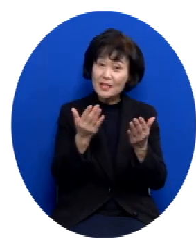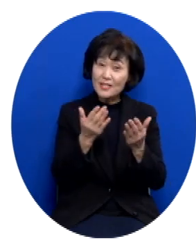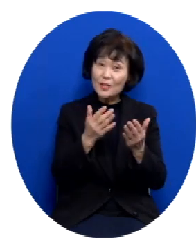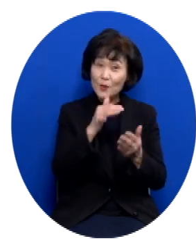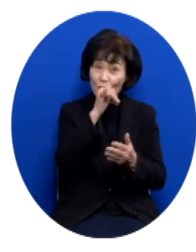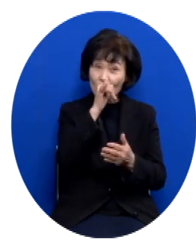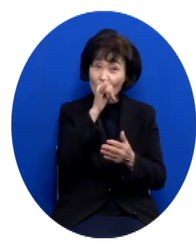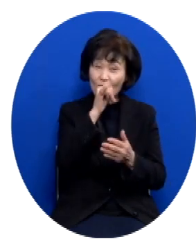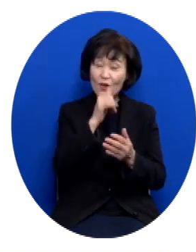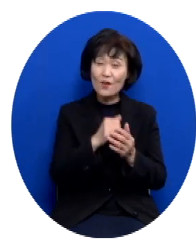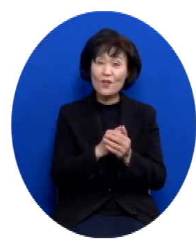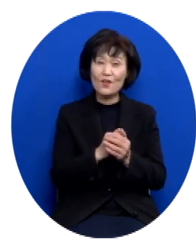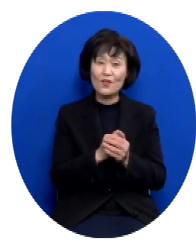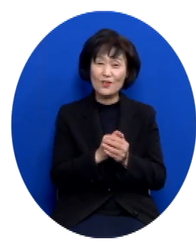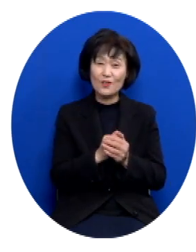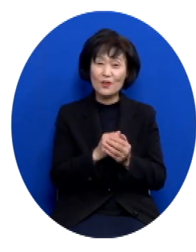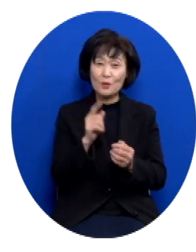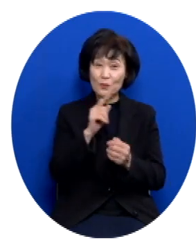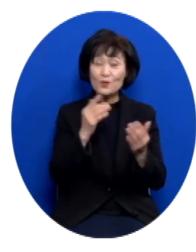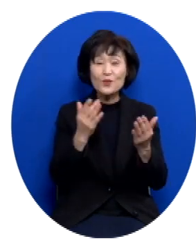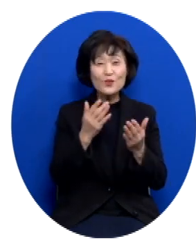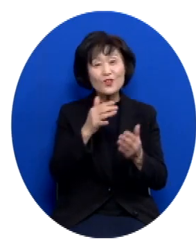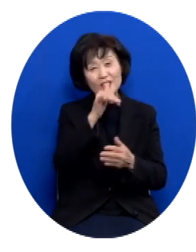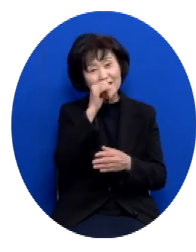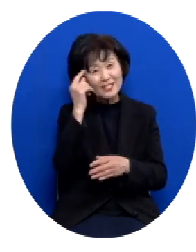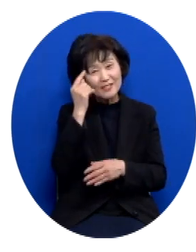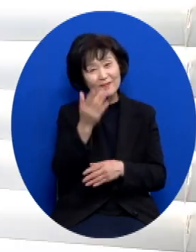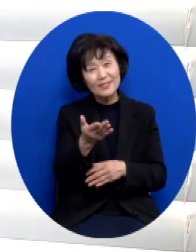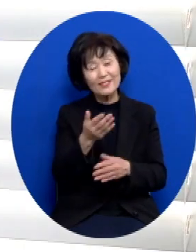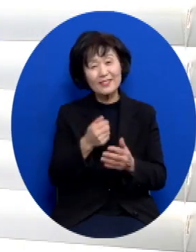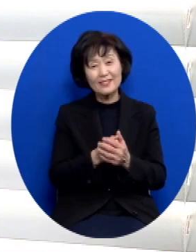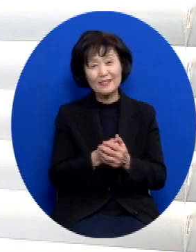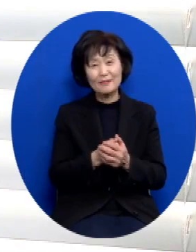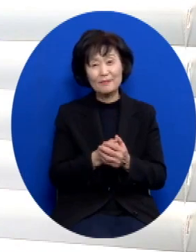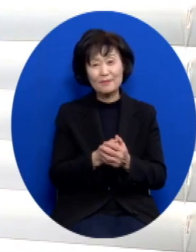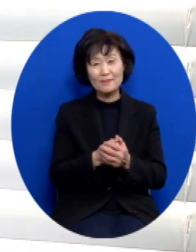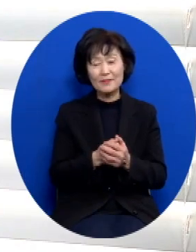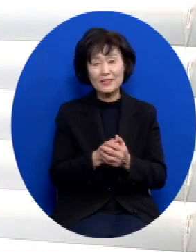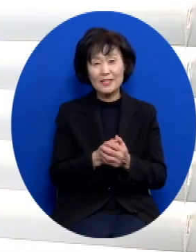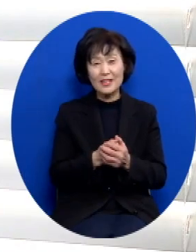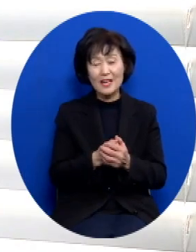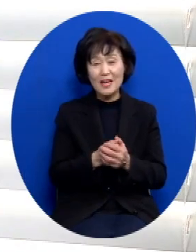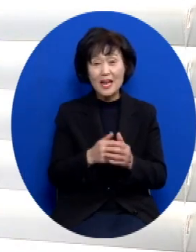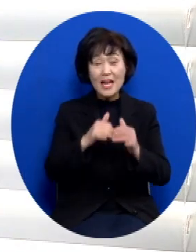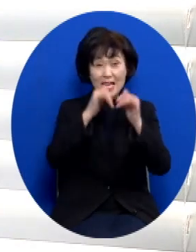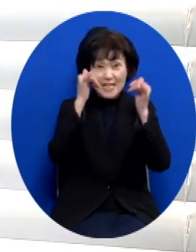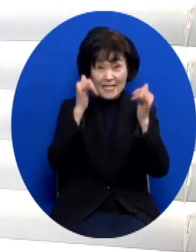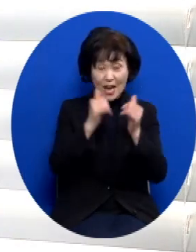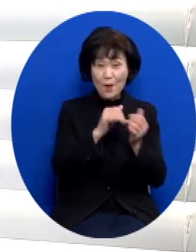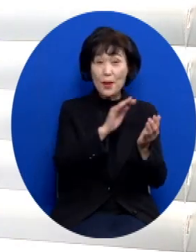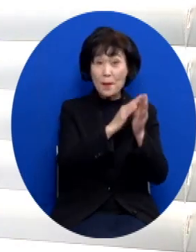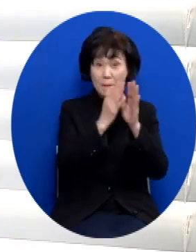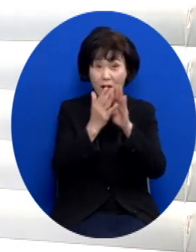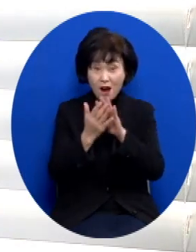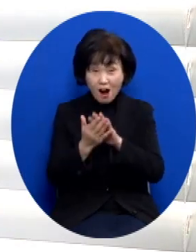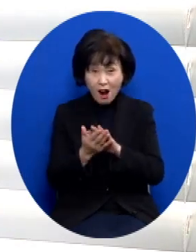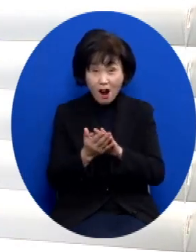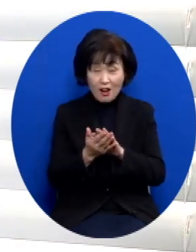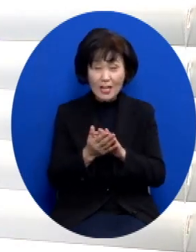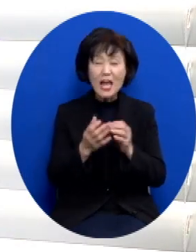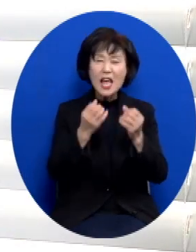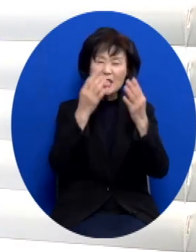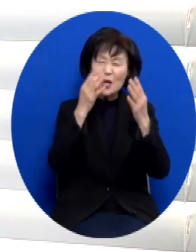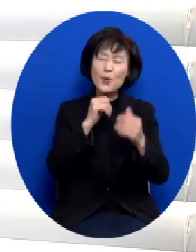있습니다. 어떤 사역들인지 대표님 직접 소개를 좀 해주시죠. 사회가 새로워질수록 신빈곤층이 자꾸